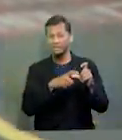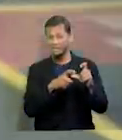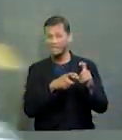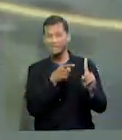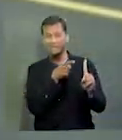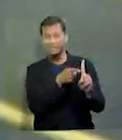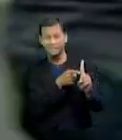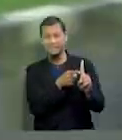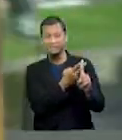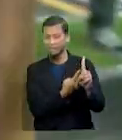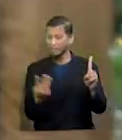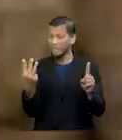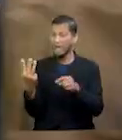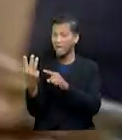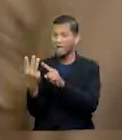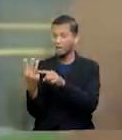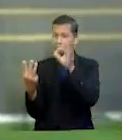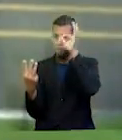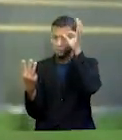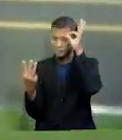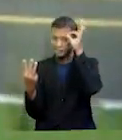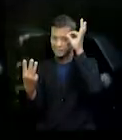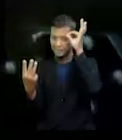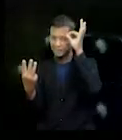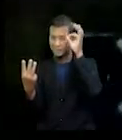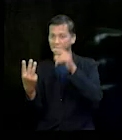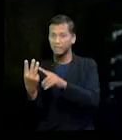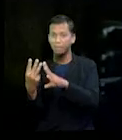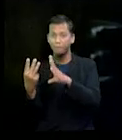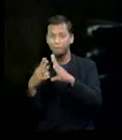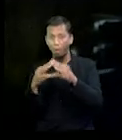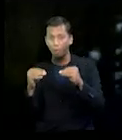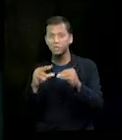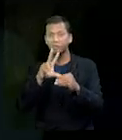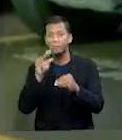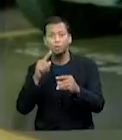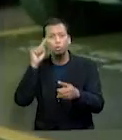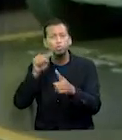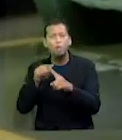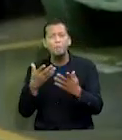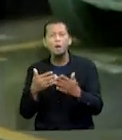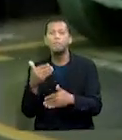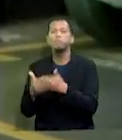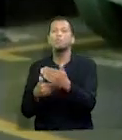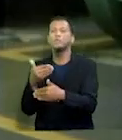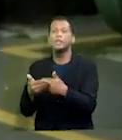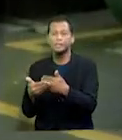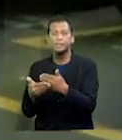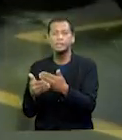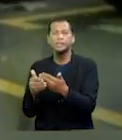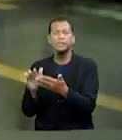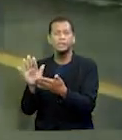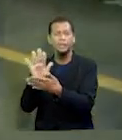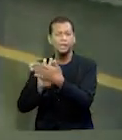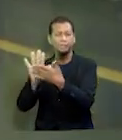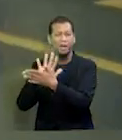1 dari pihak kepolisian ke Mako Brimob Kelapa 2 Depok Jawa Barat ini agar pemeriksaan berjalan independen, akuntabel, dan juga prosesnya ini bisa